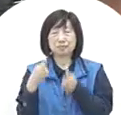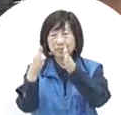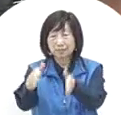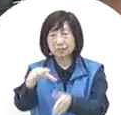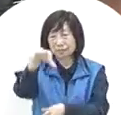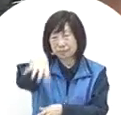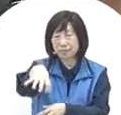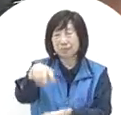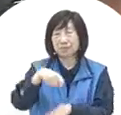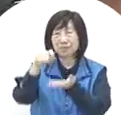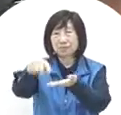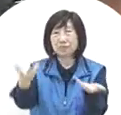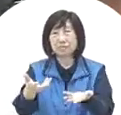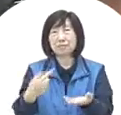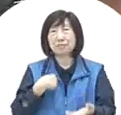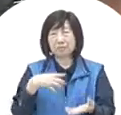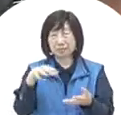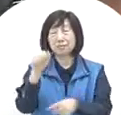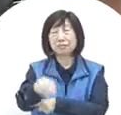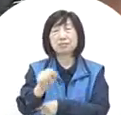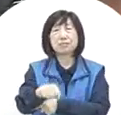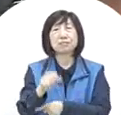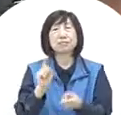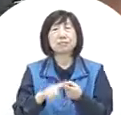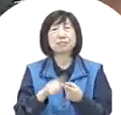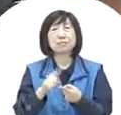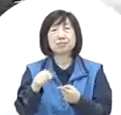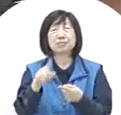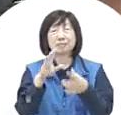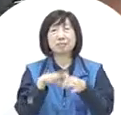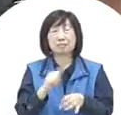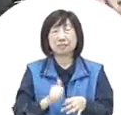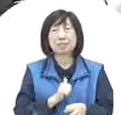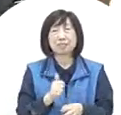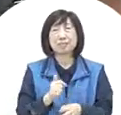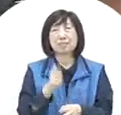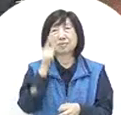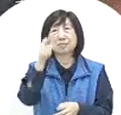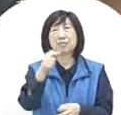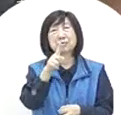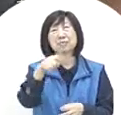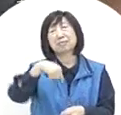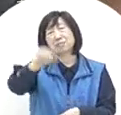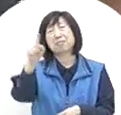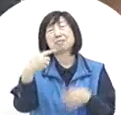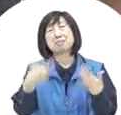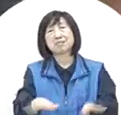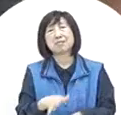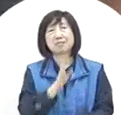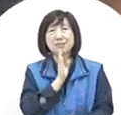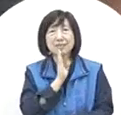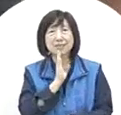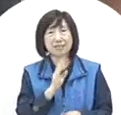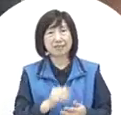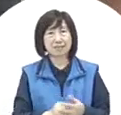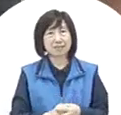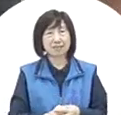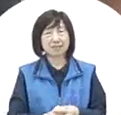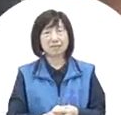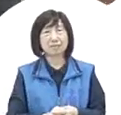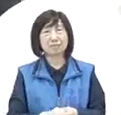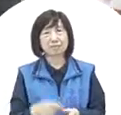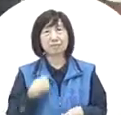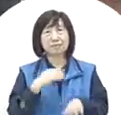小讲这个事情，我可以接受，因为确实瑞平有很多 市长你也去过嘛，很远啊。 我都去过， 对啊。 我会麻